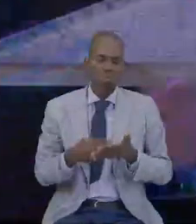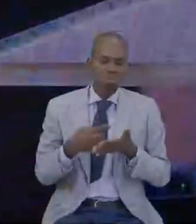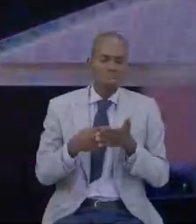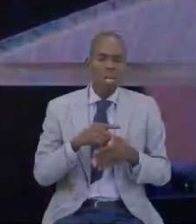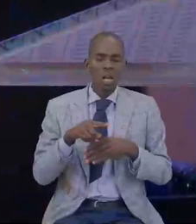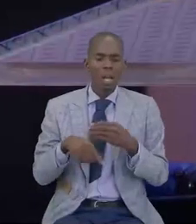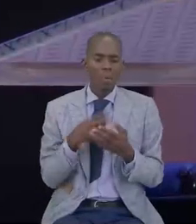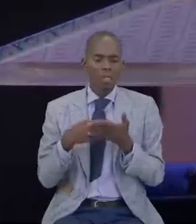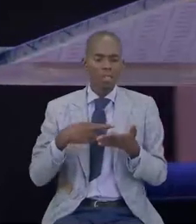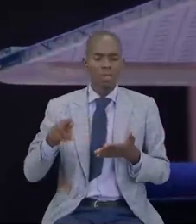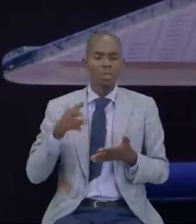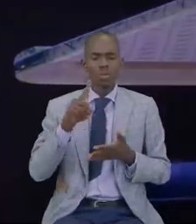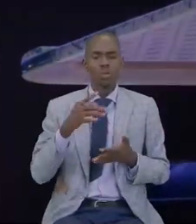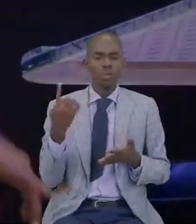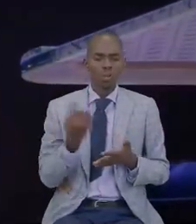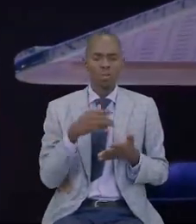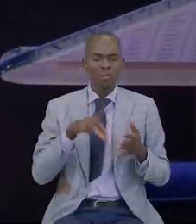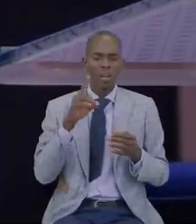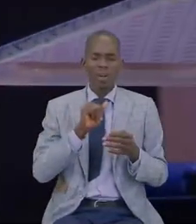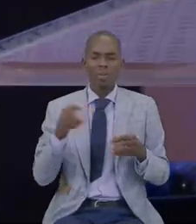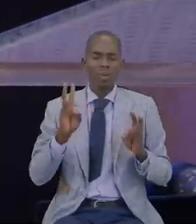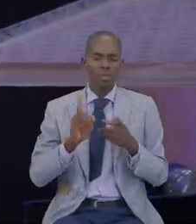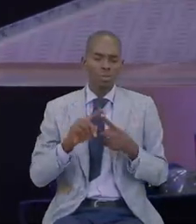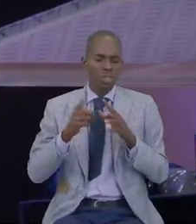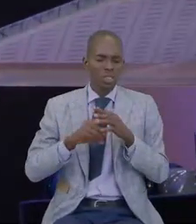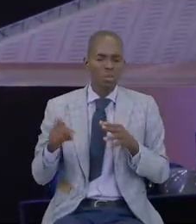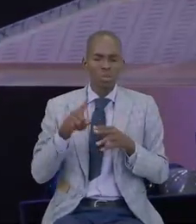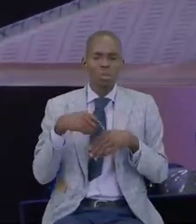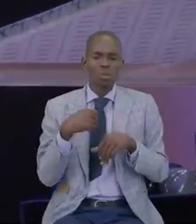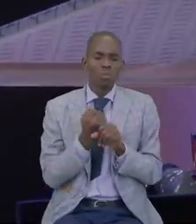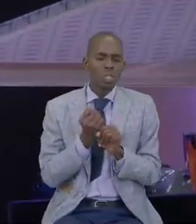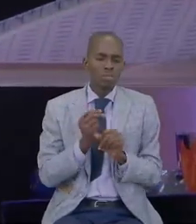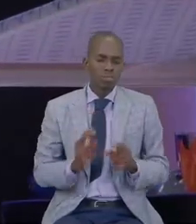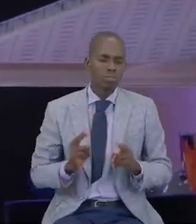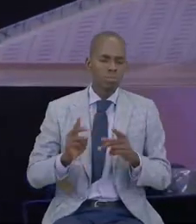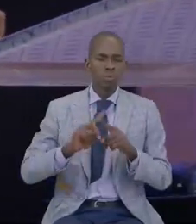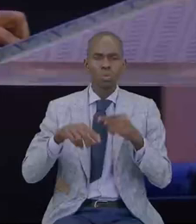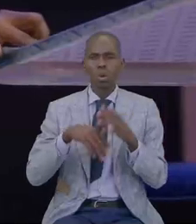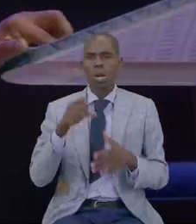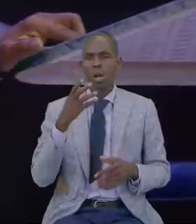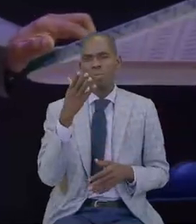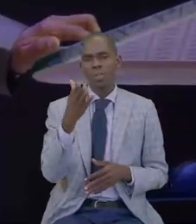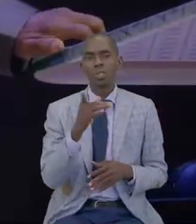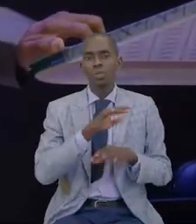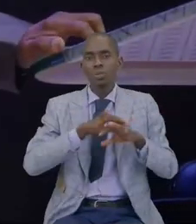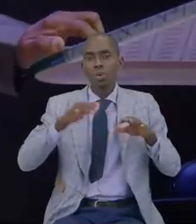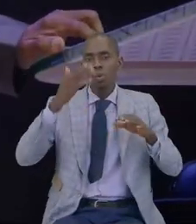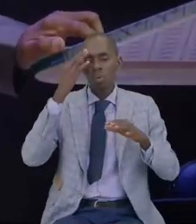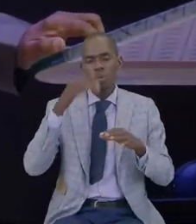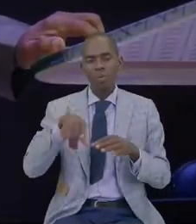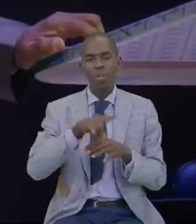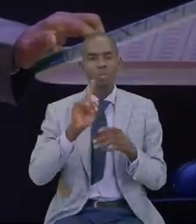trouves un moyen pour disparaître. Tu sors et tu quittes là-bas rapidement parce que tu ne veux pas qu'il s'aille là où tu